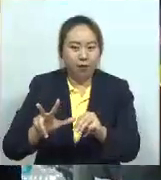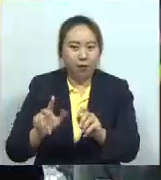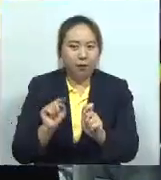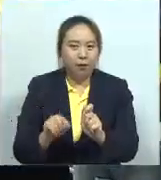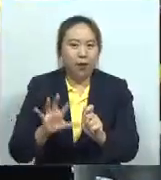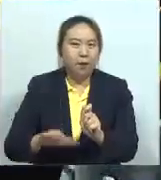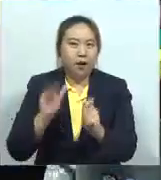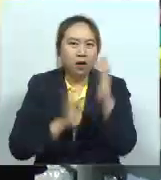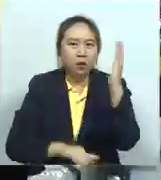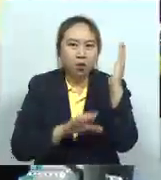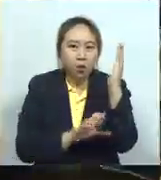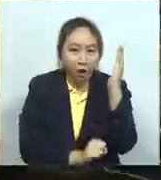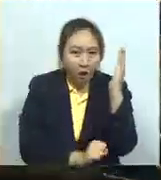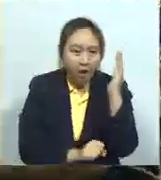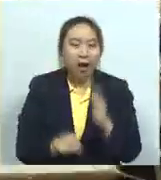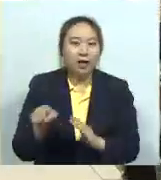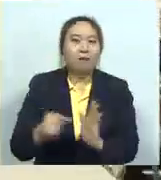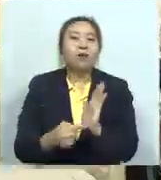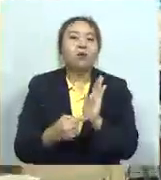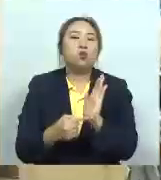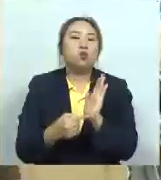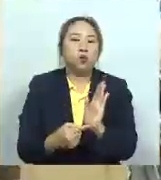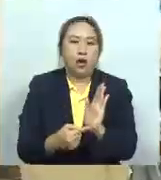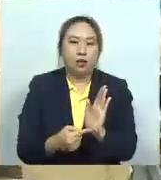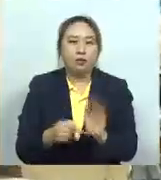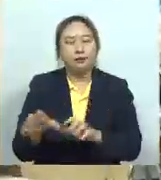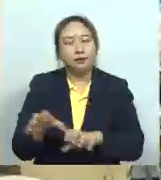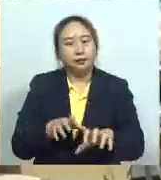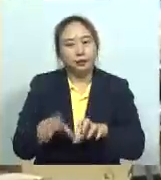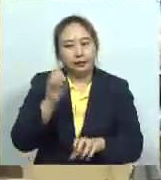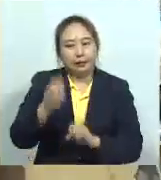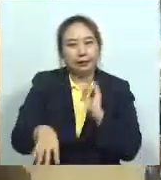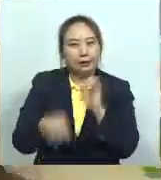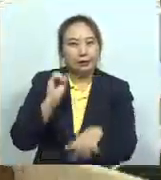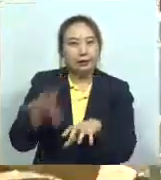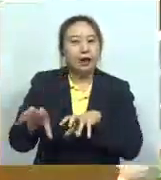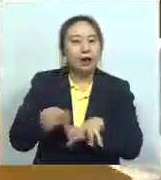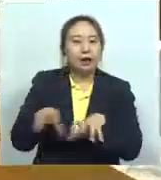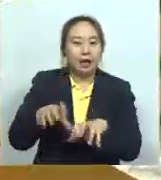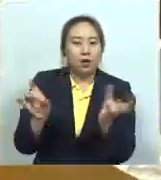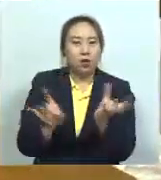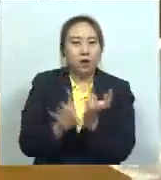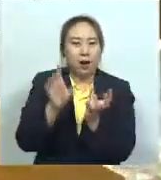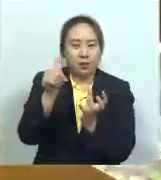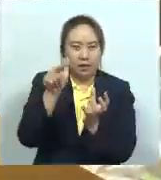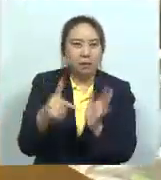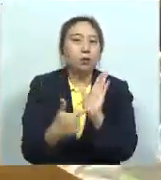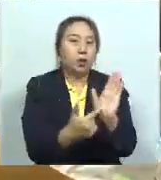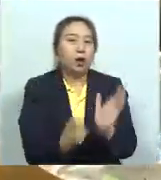ำเภอเมืองจังหวัดสงขลาเป็นโมเดลต้นแบบในด้านการบริหารจัดการขยะในชุมชนอย่างมีประสิทธิภาพ